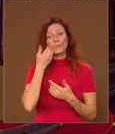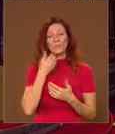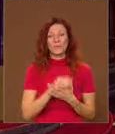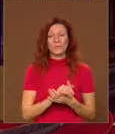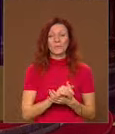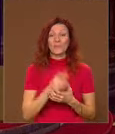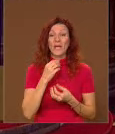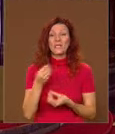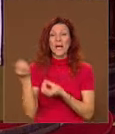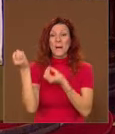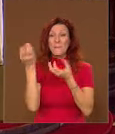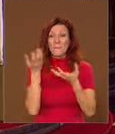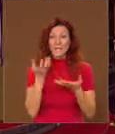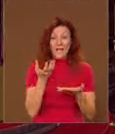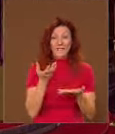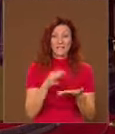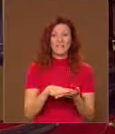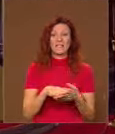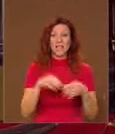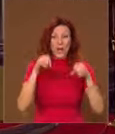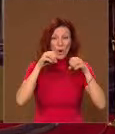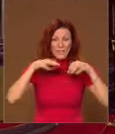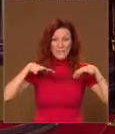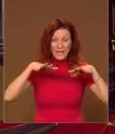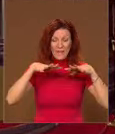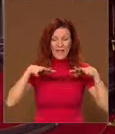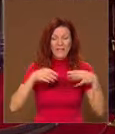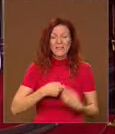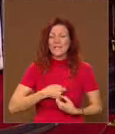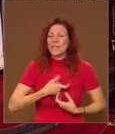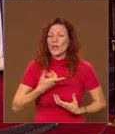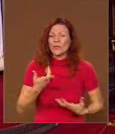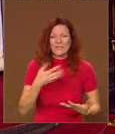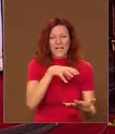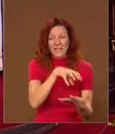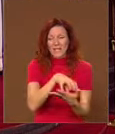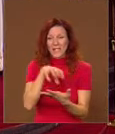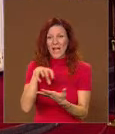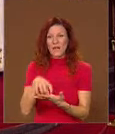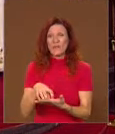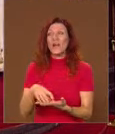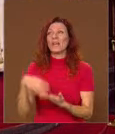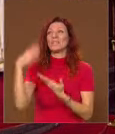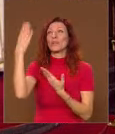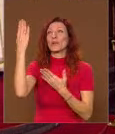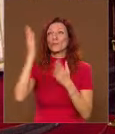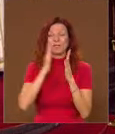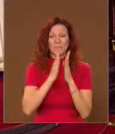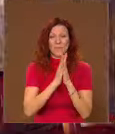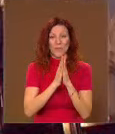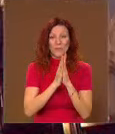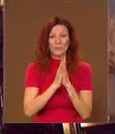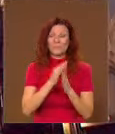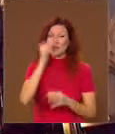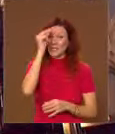За принесените и осветени древоценни дарове на Господа да се помолим. Църквата